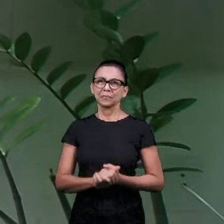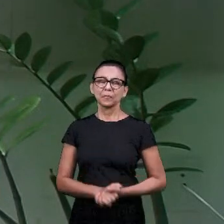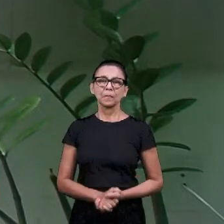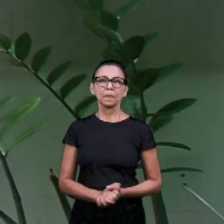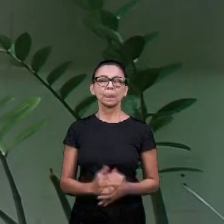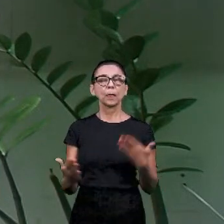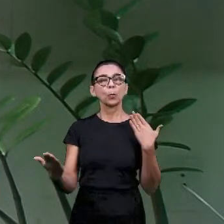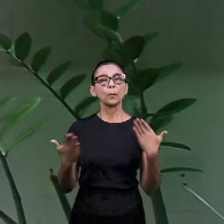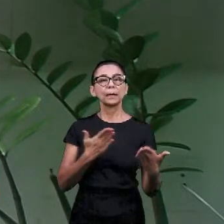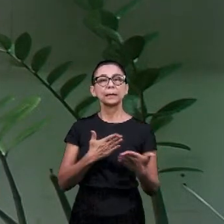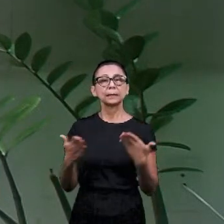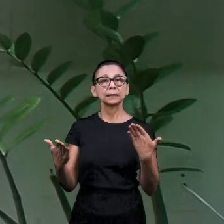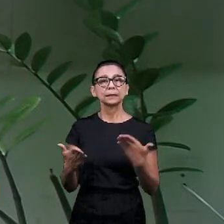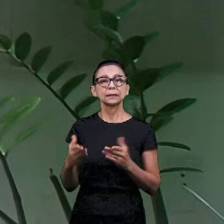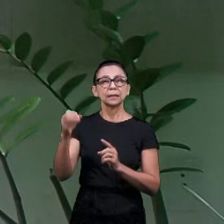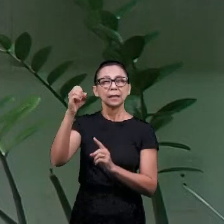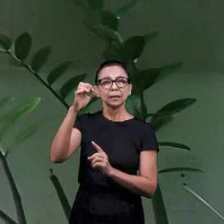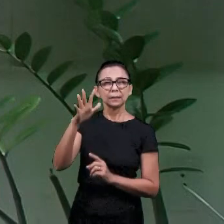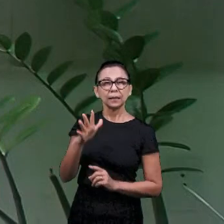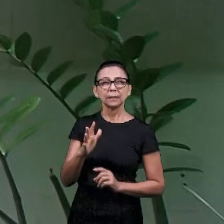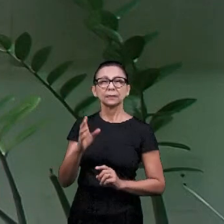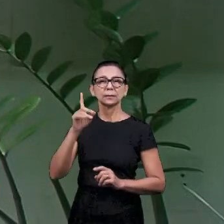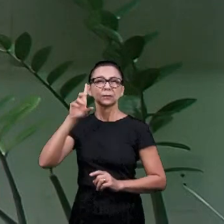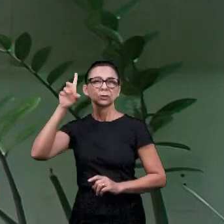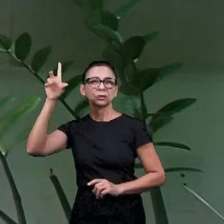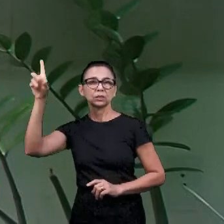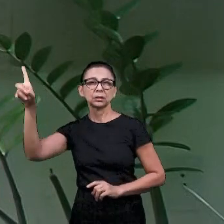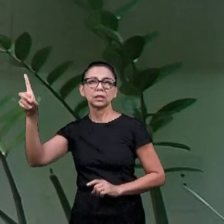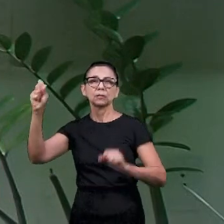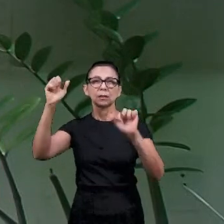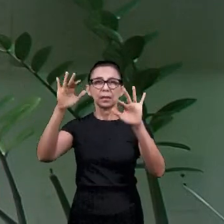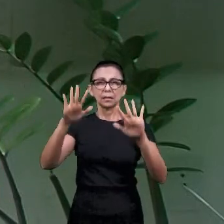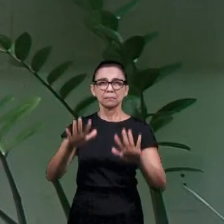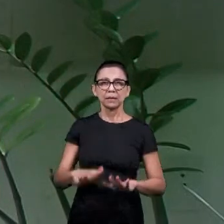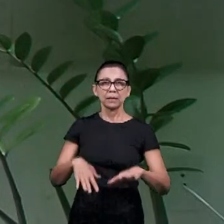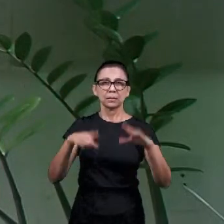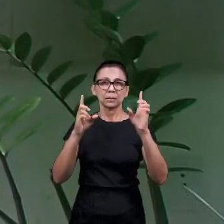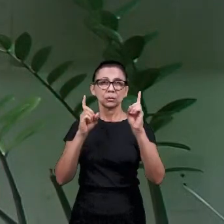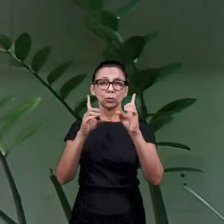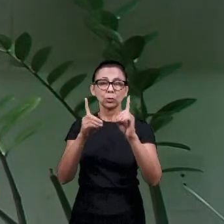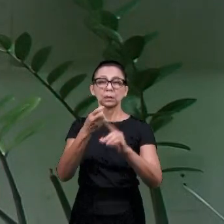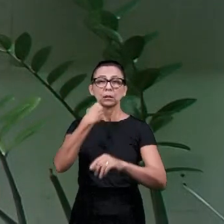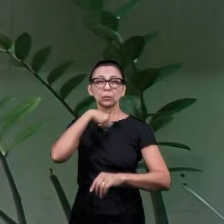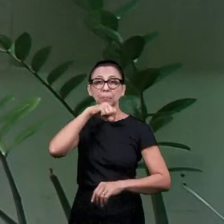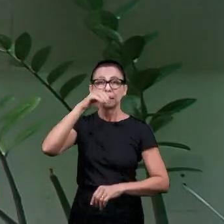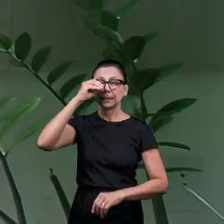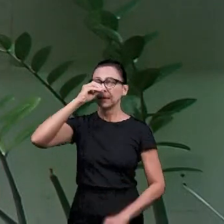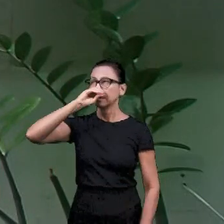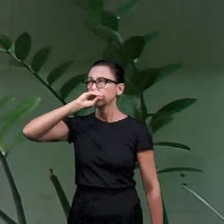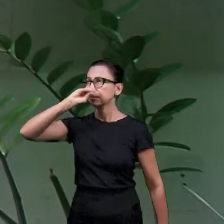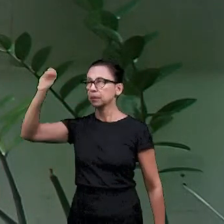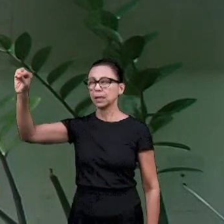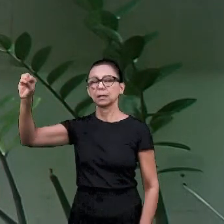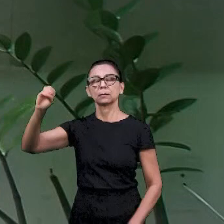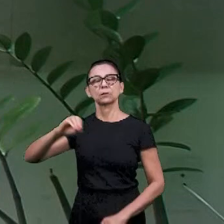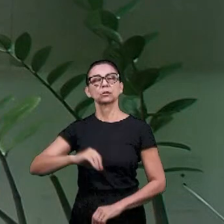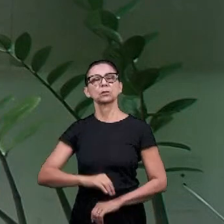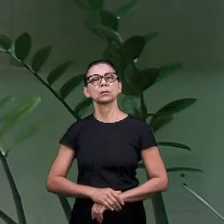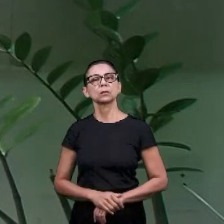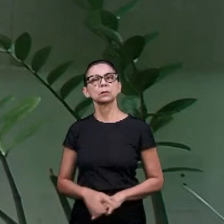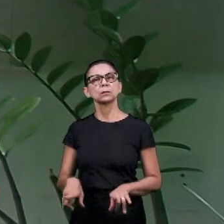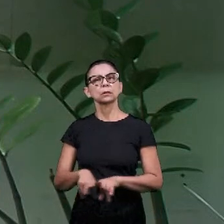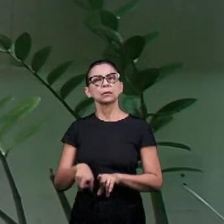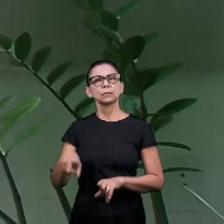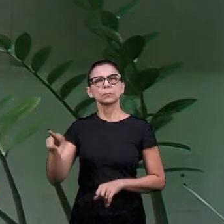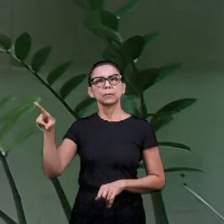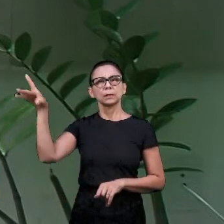renie le corps de Christ, Jésus. Il renie la doctrine du Père. Il rejette, vous pouvez voir, la révélation du